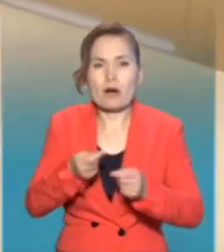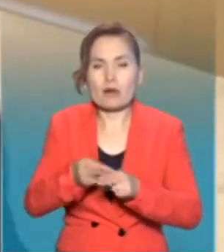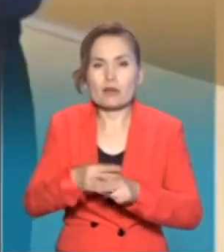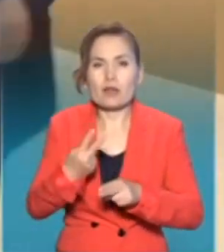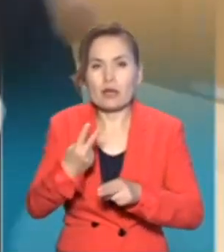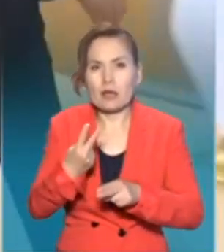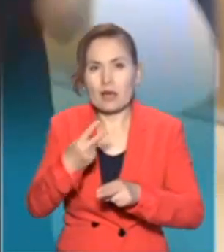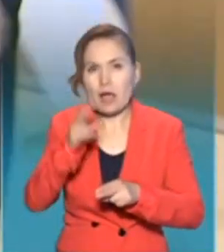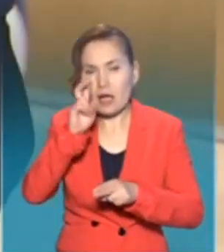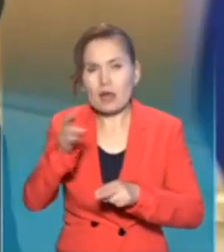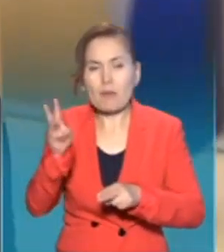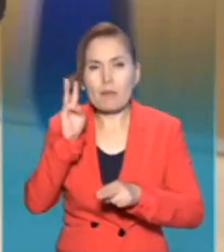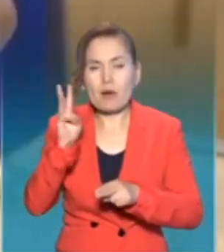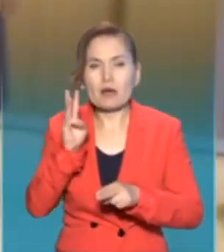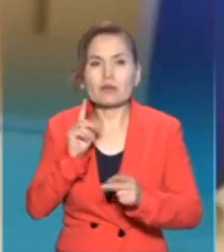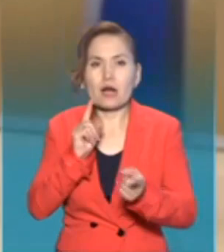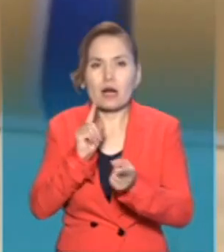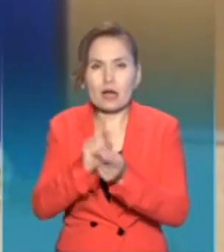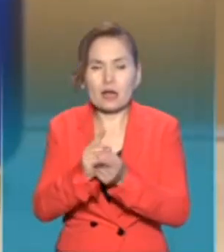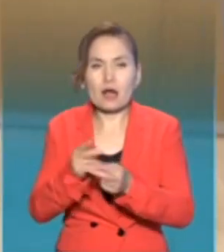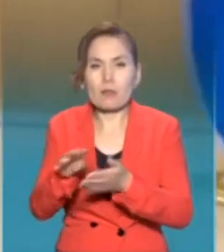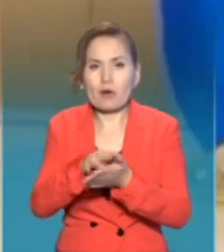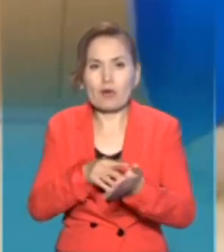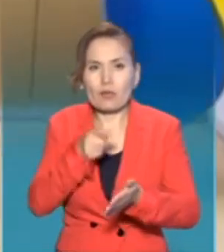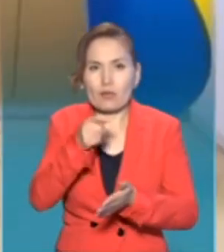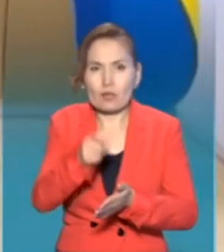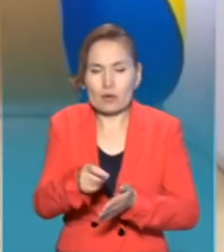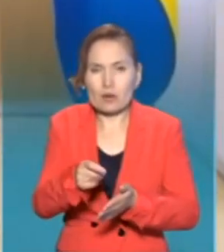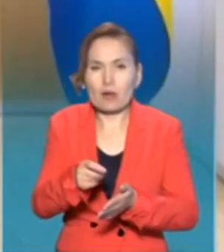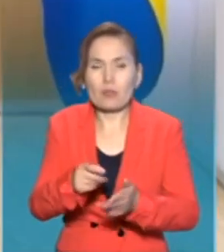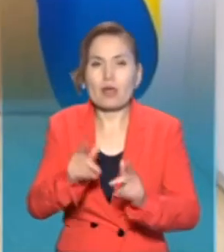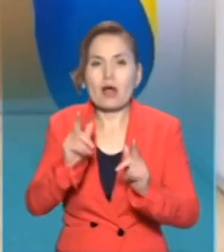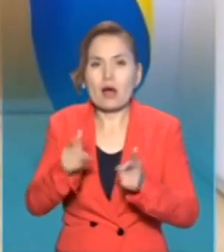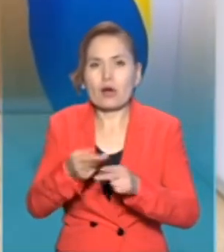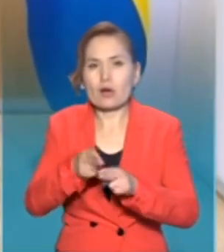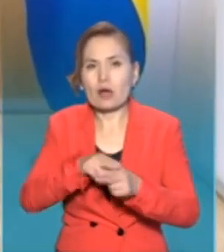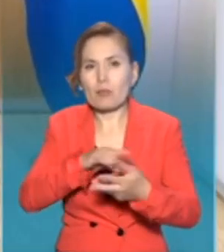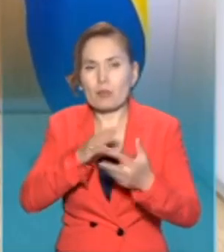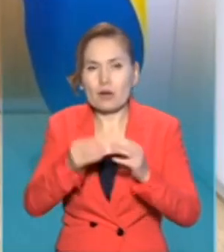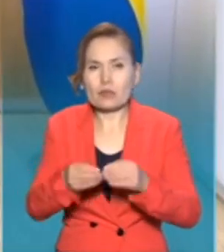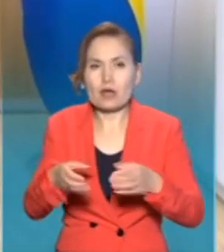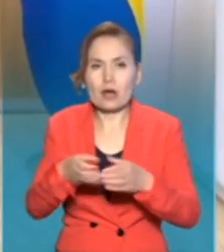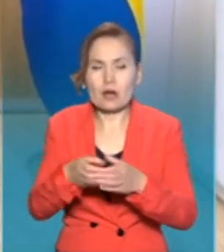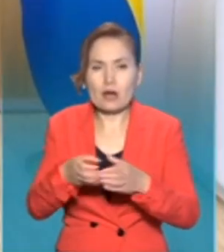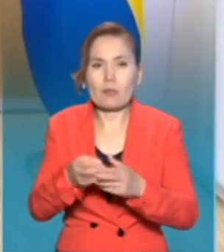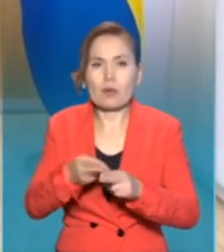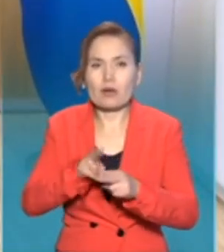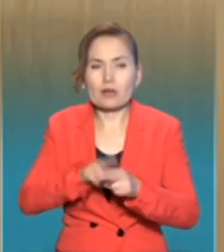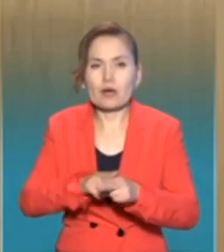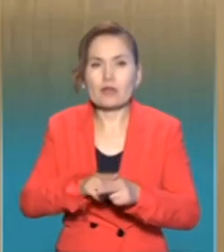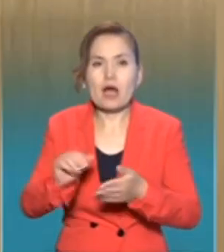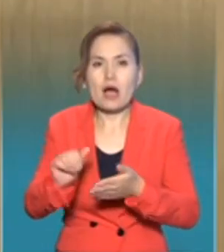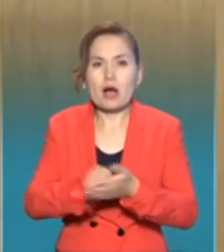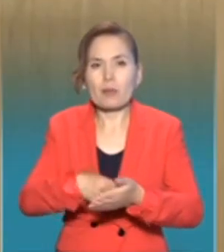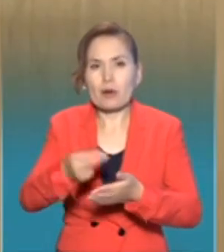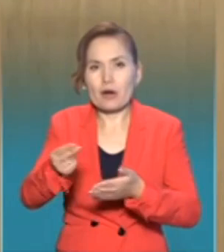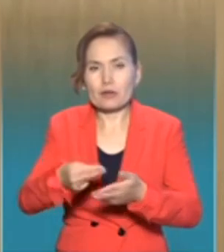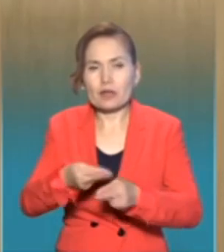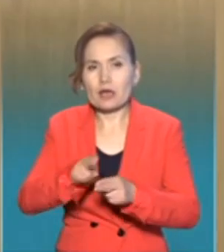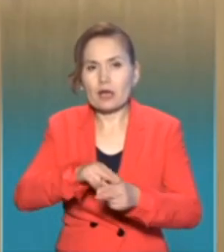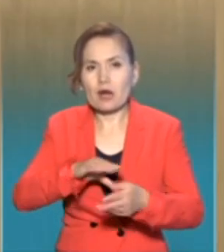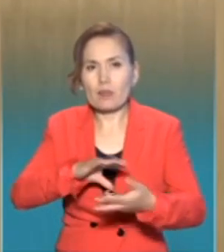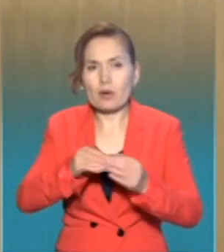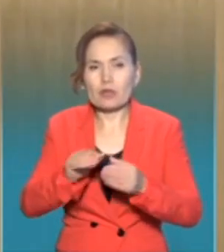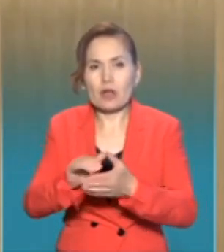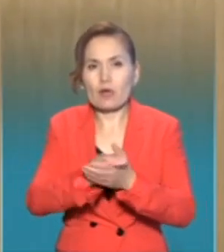қабылдай отырып, олардың өтініш беруі тарихи қадам екенін айтты. Хельсинки мен Осланы ұйымға қосу туралы хаттамаларға маусымда қол қойылып, кейін одаққа